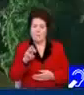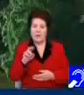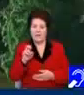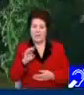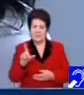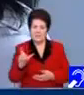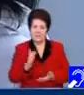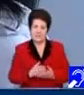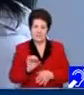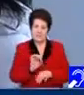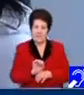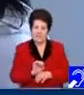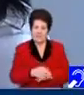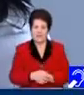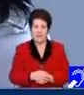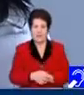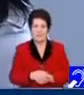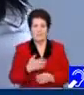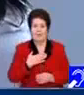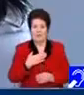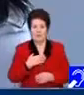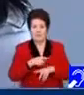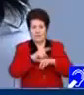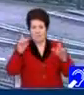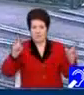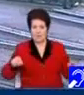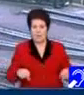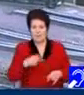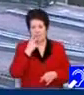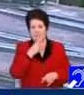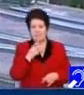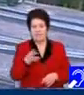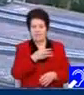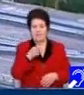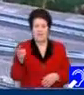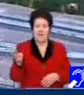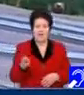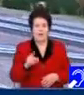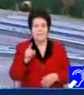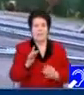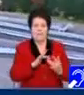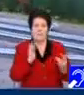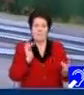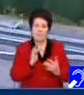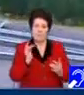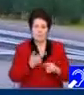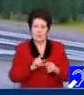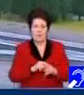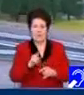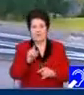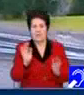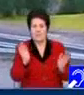statică. Pe diorama noastră se vor mișca trenulețele. Trenulețe se vor mișca pe poduri și pe submunții în